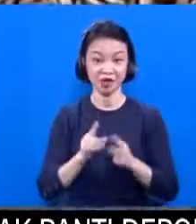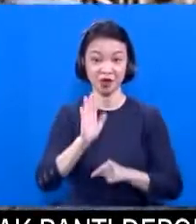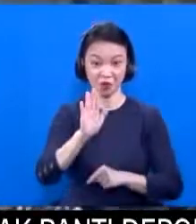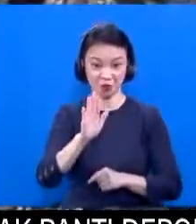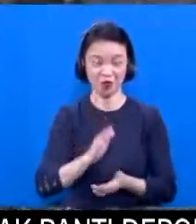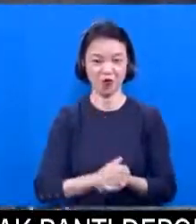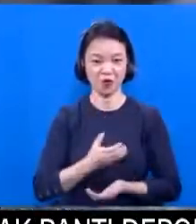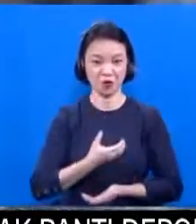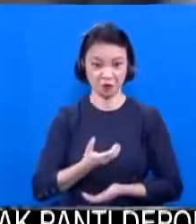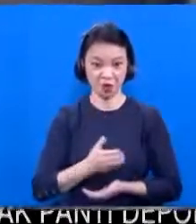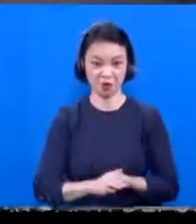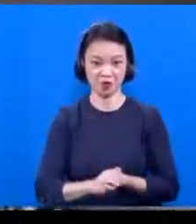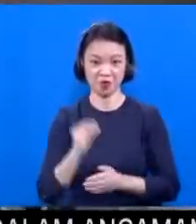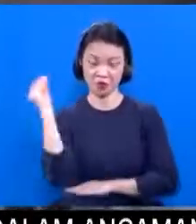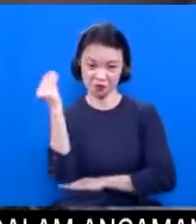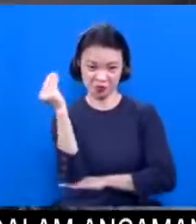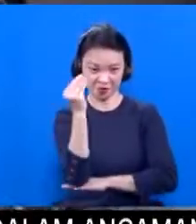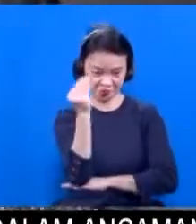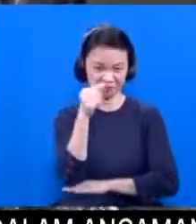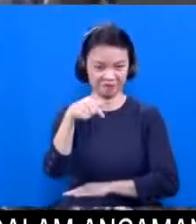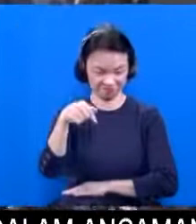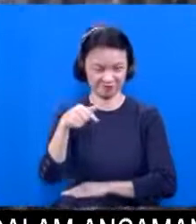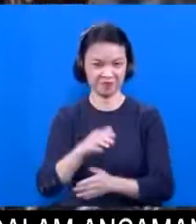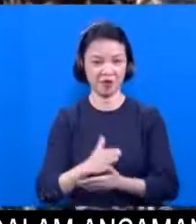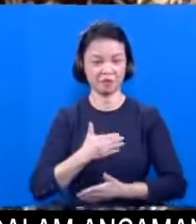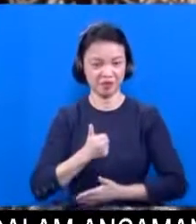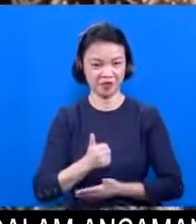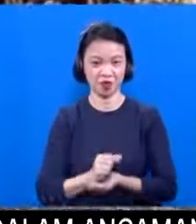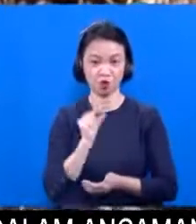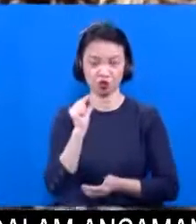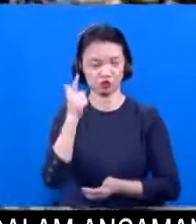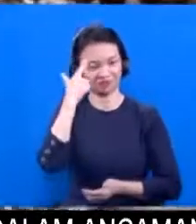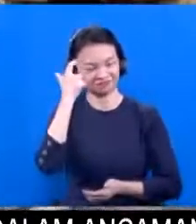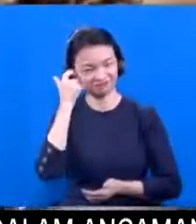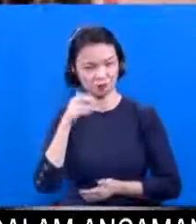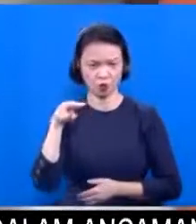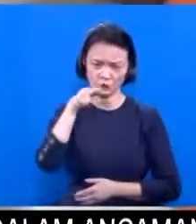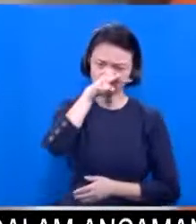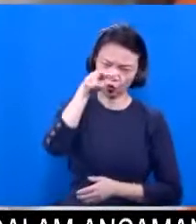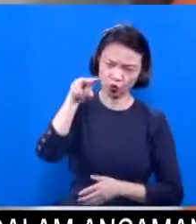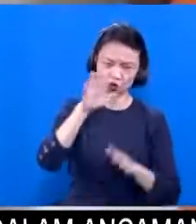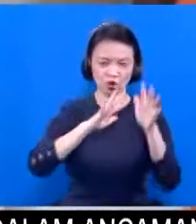ingin memanfaatkan liburan, wisata UMKM ini bisa menjadi alternatif menikmati